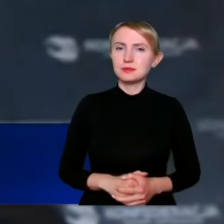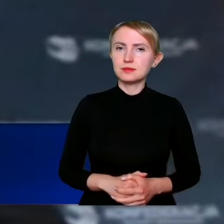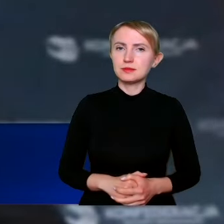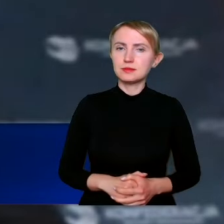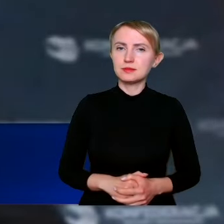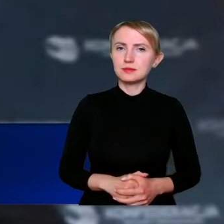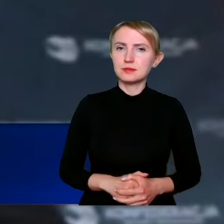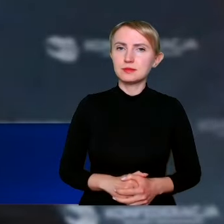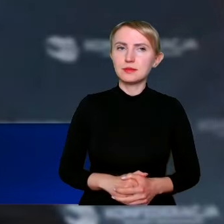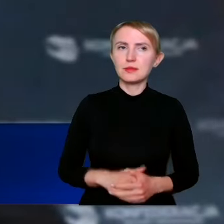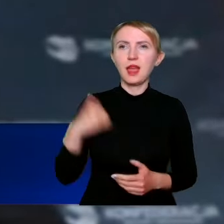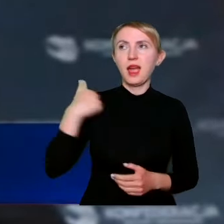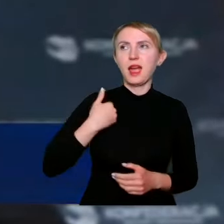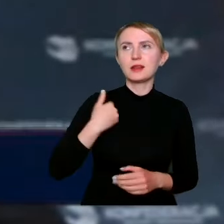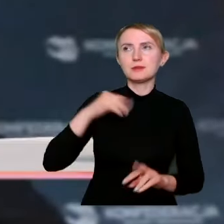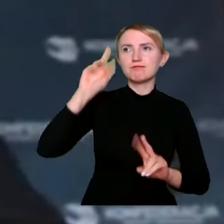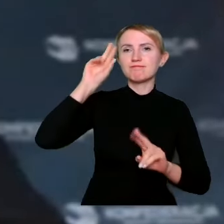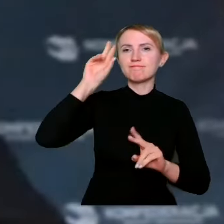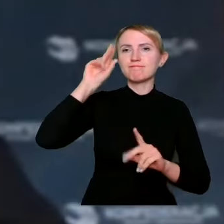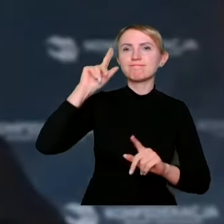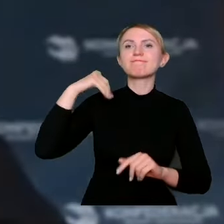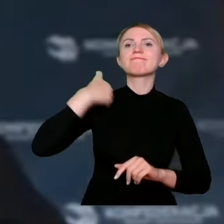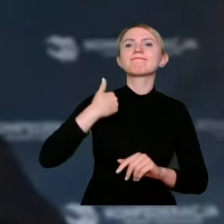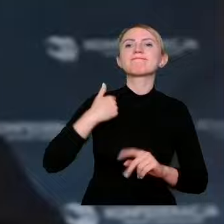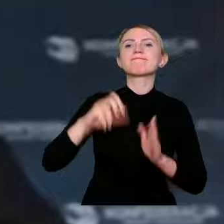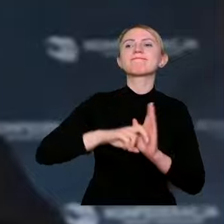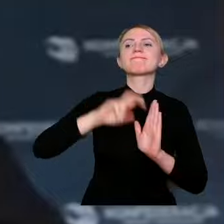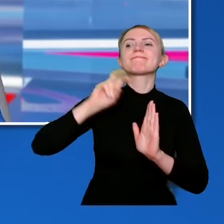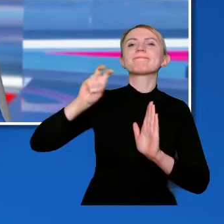Połapali się w tym Anglicy, Wielka Brytania wycofała się